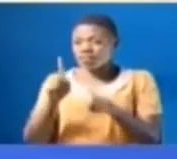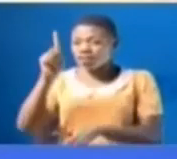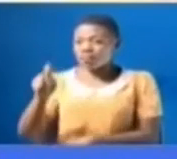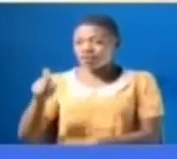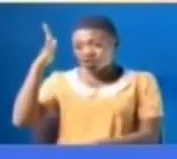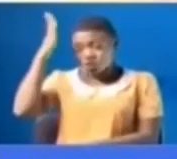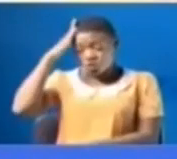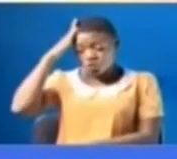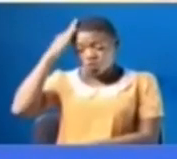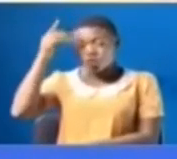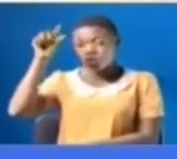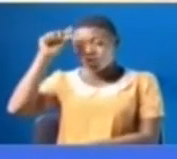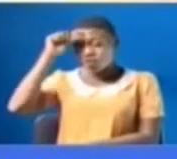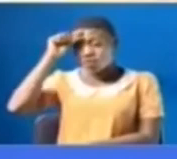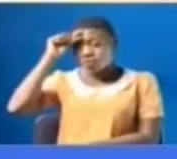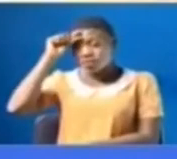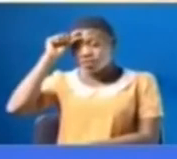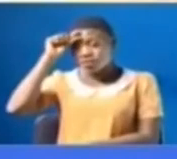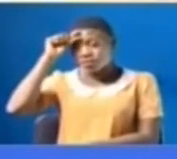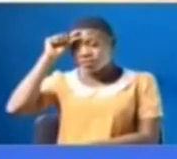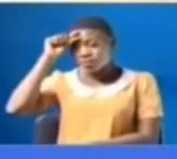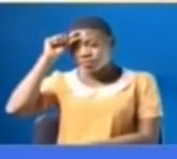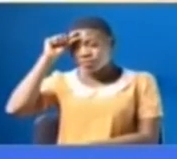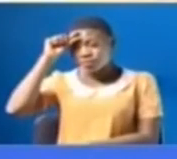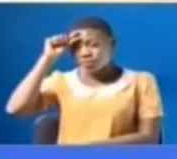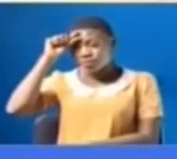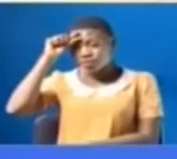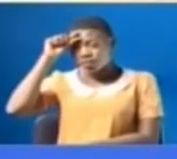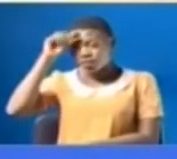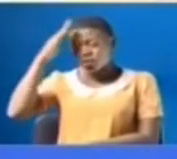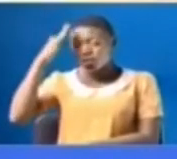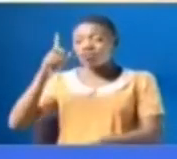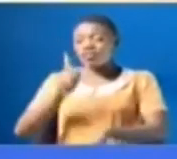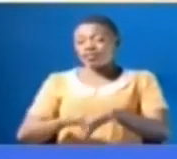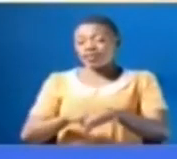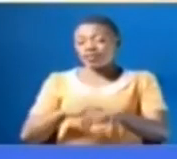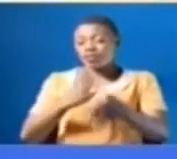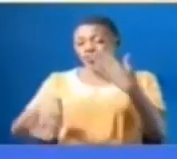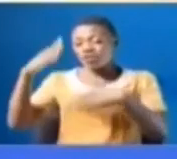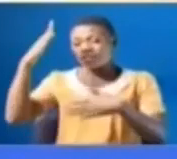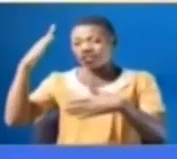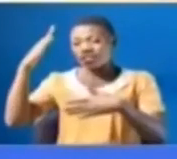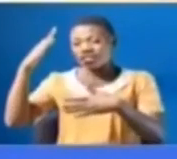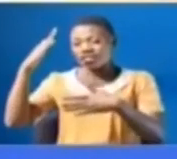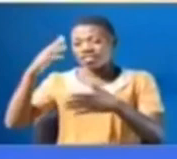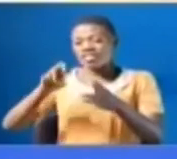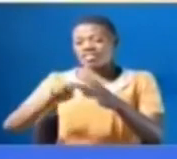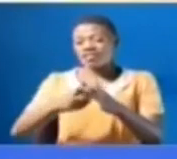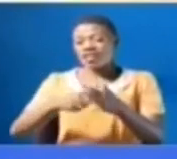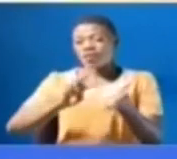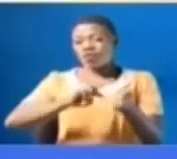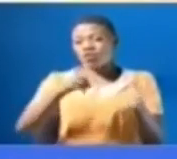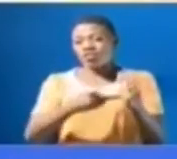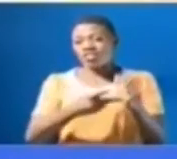serikali yenyewe kwanza, vyuo vikuu vinapoanzisha you know projects zile ambazo zinaweza zikawaletea fedha, serikali yenyewe